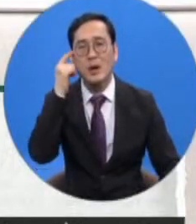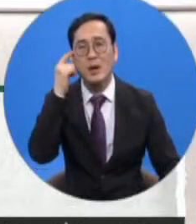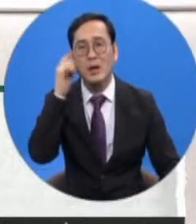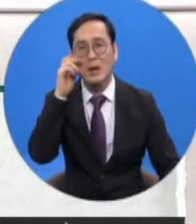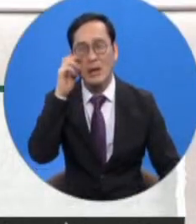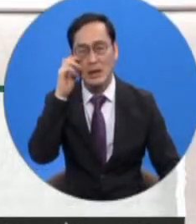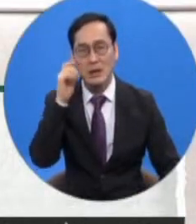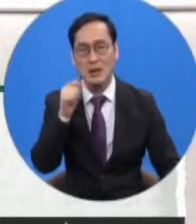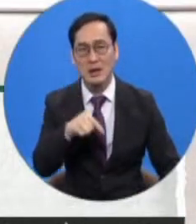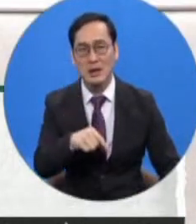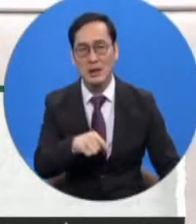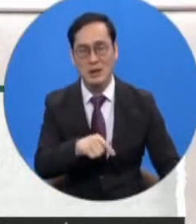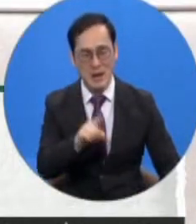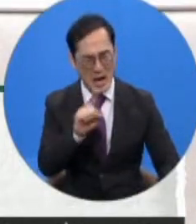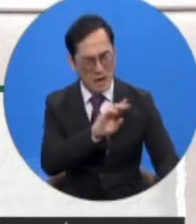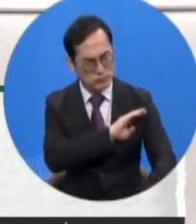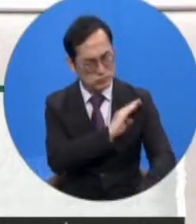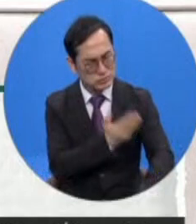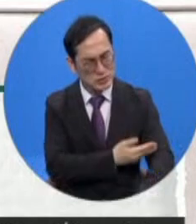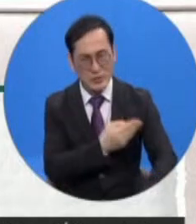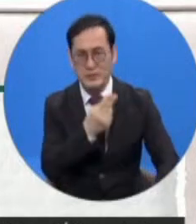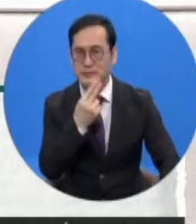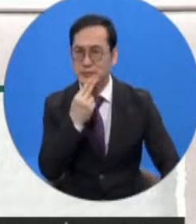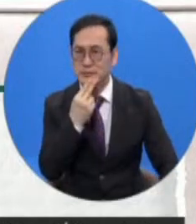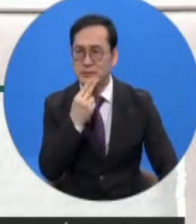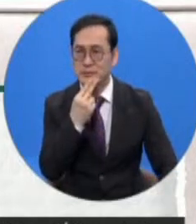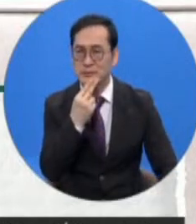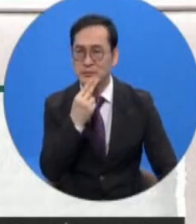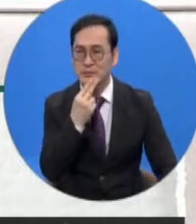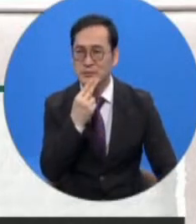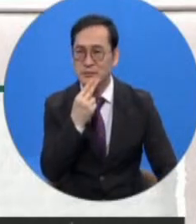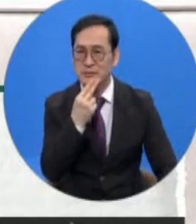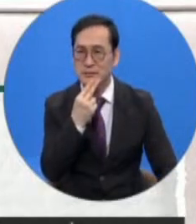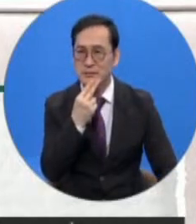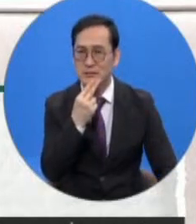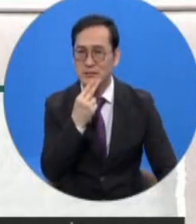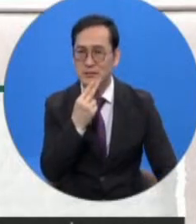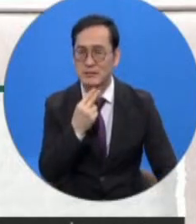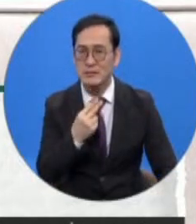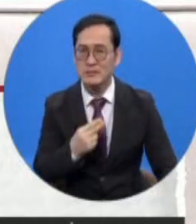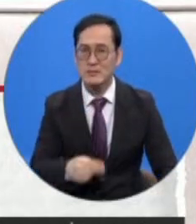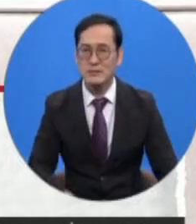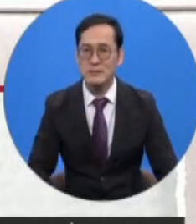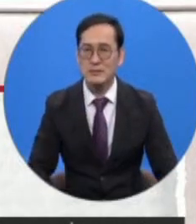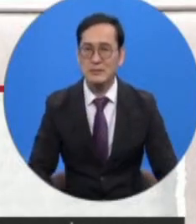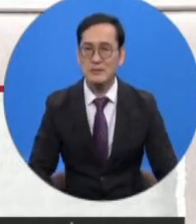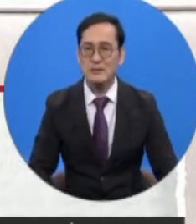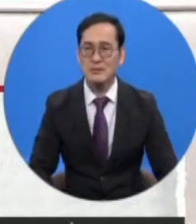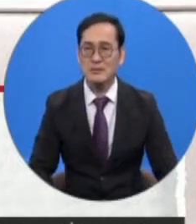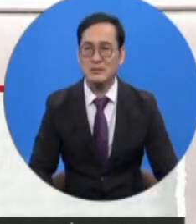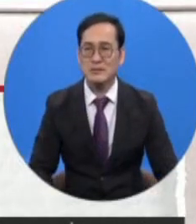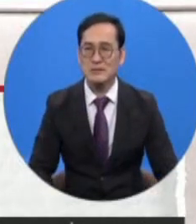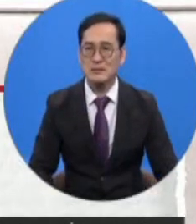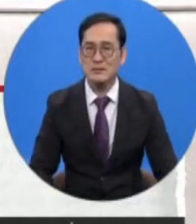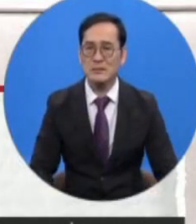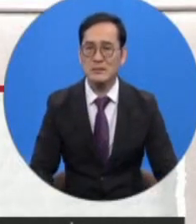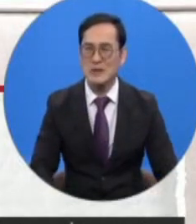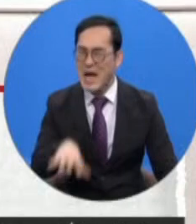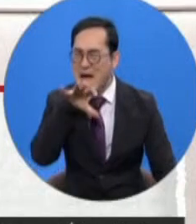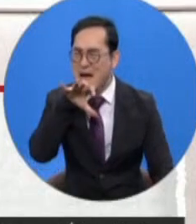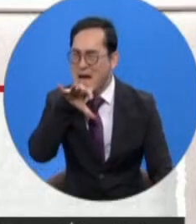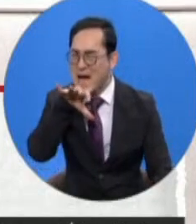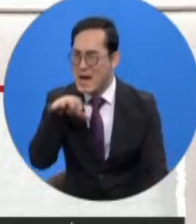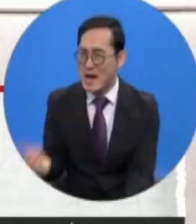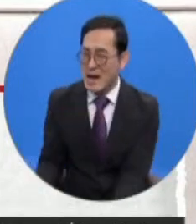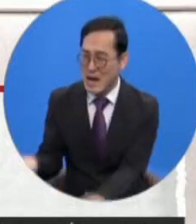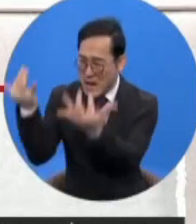실력이 없고 또 요구되는 사항들은 많아지니까 초조해지고 그러니까 저와 같은 말도 안 되는 어떤